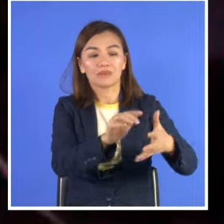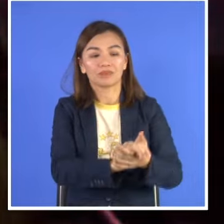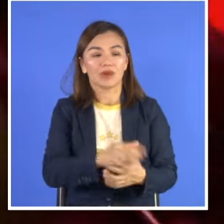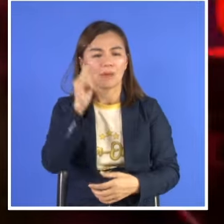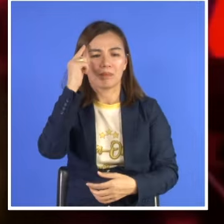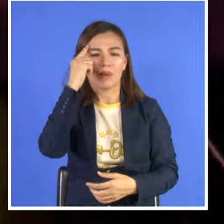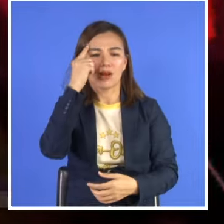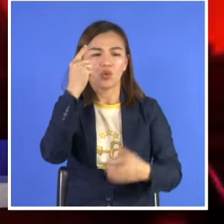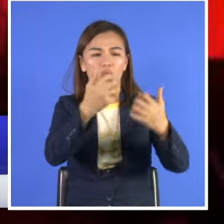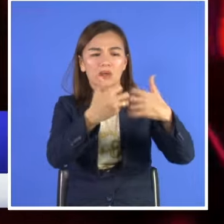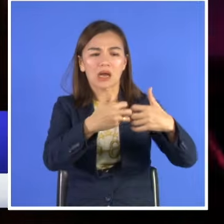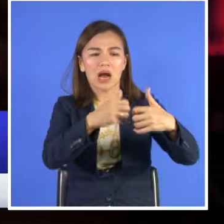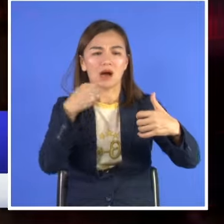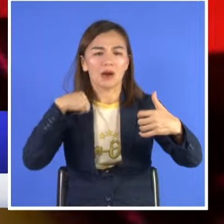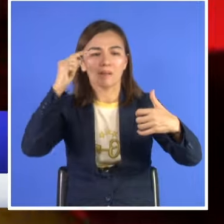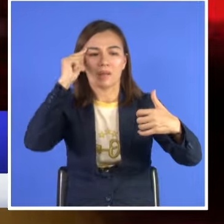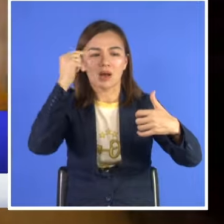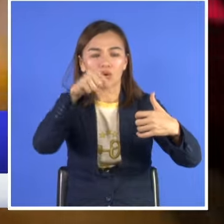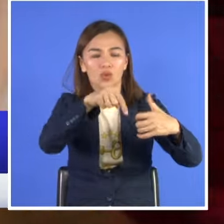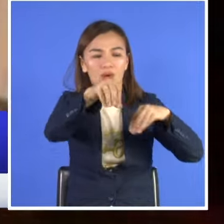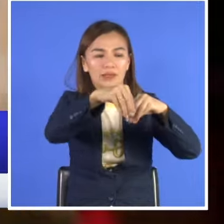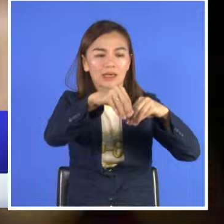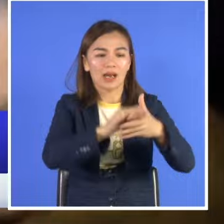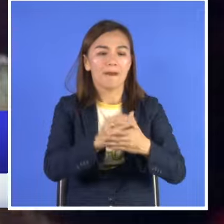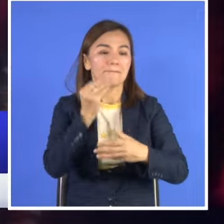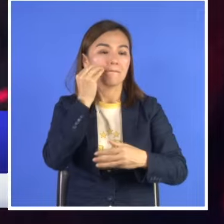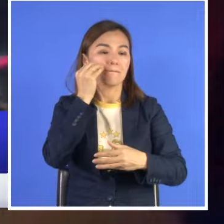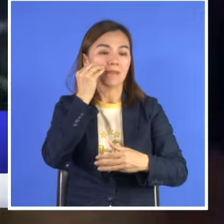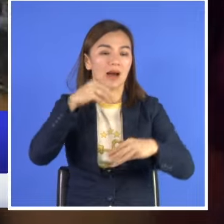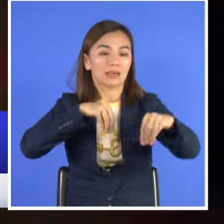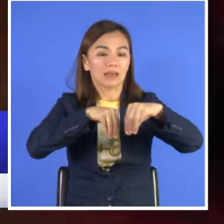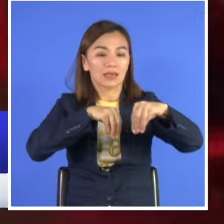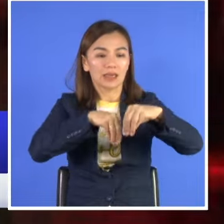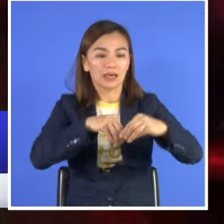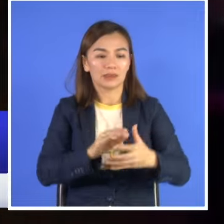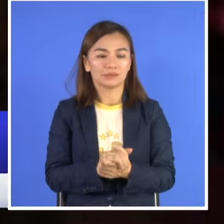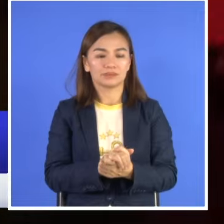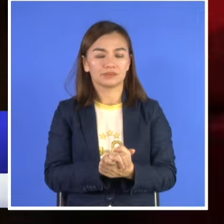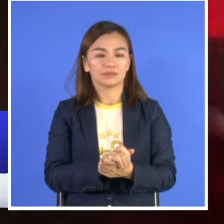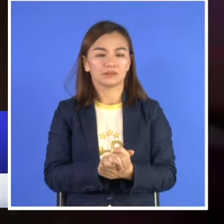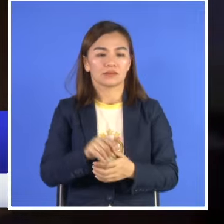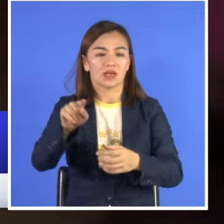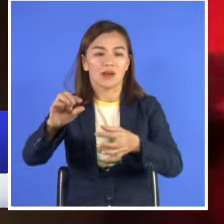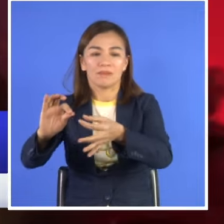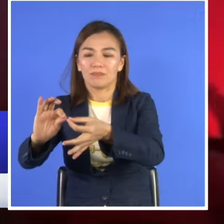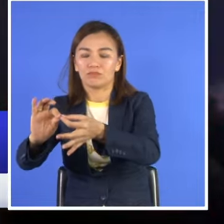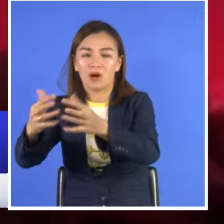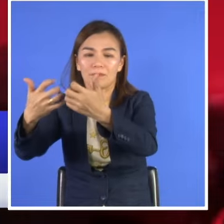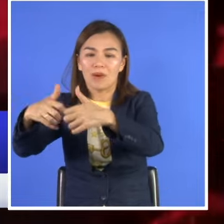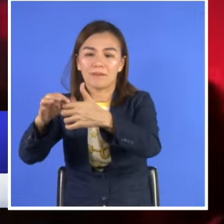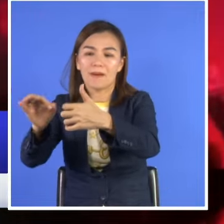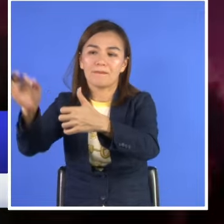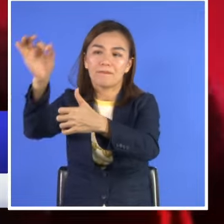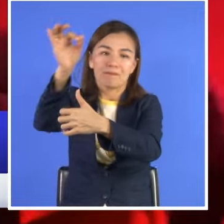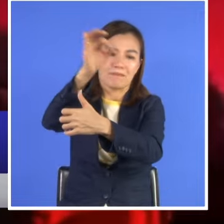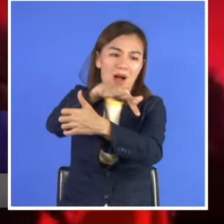เครื่องอะไรของโรงงานเผมไม่ได้อยู่โรงงานนี้ผมคือข้างบ้านมันช่ยเหลือเรๆๆเชืเพิหล่นลงไปครับสเก็ดไฟหล่นลงไป